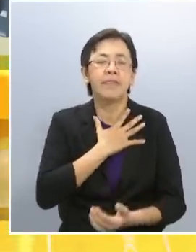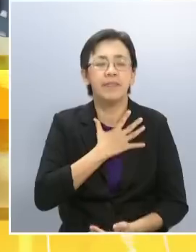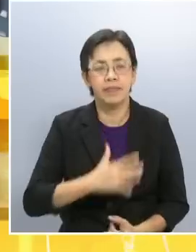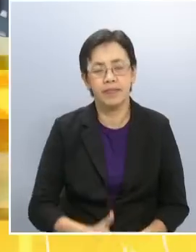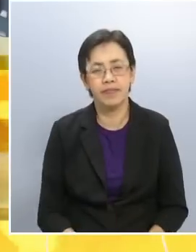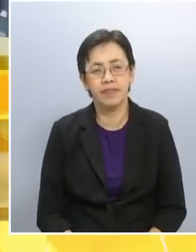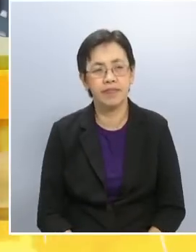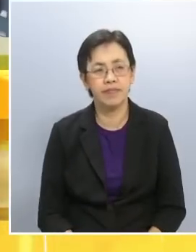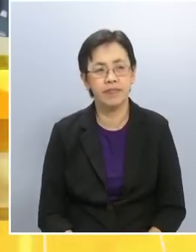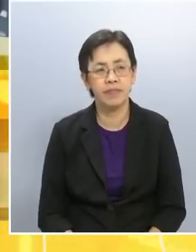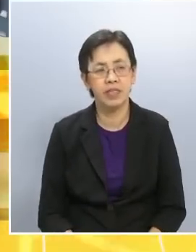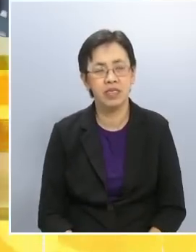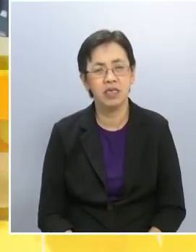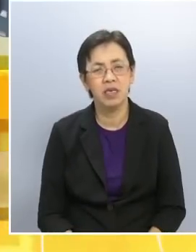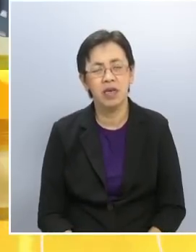นี่เป็นอุบัติเหตุนะคะ